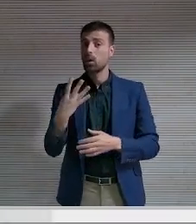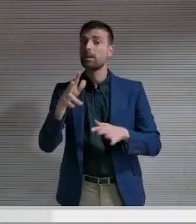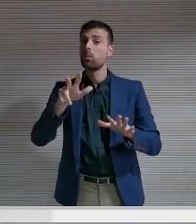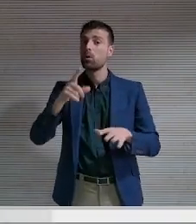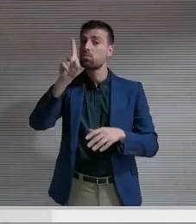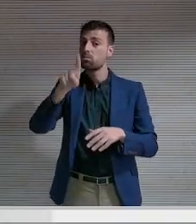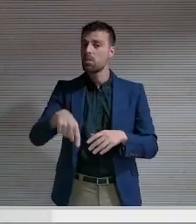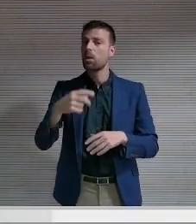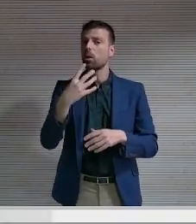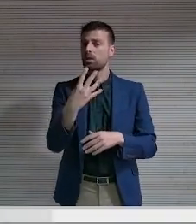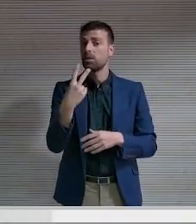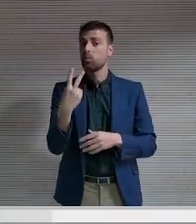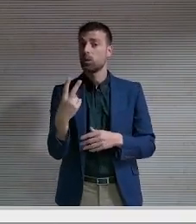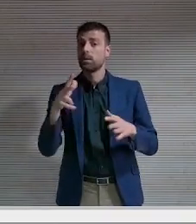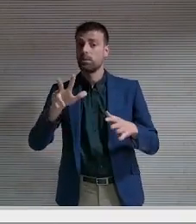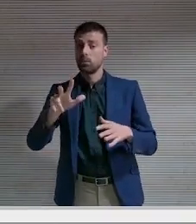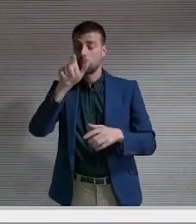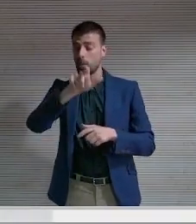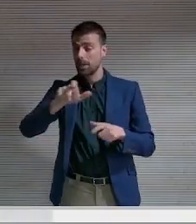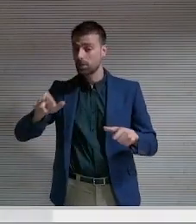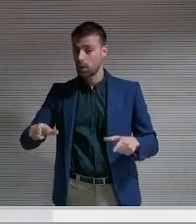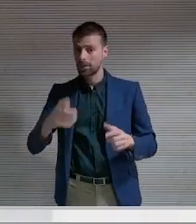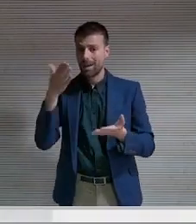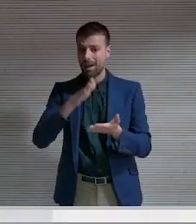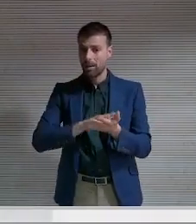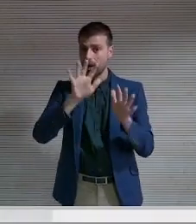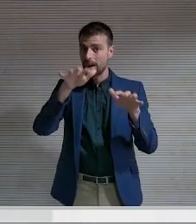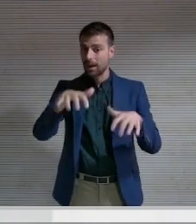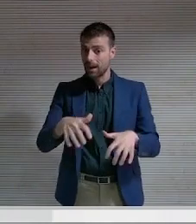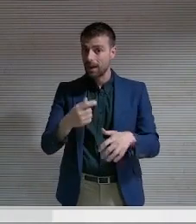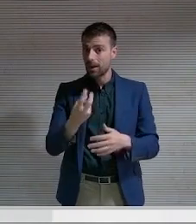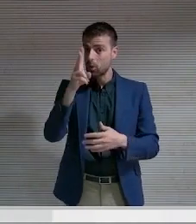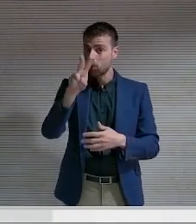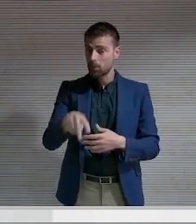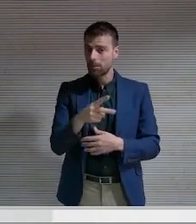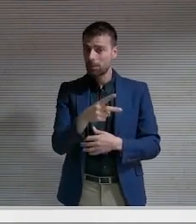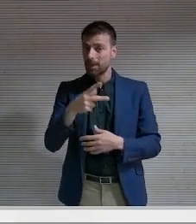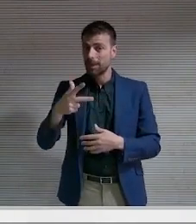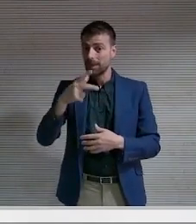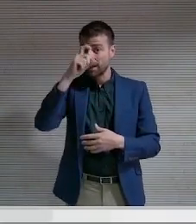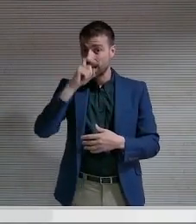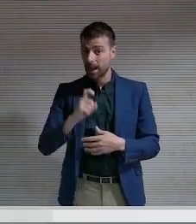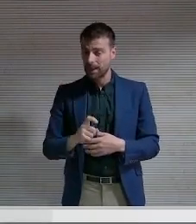3.440.802 persones, a l'abril del 2023, on tenim un atur registrat de